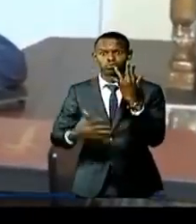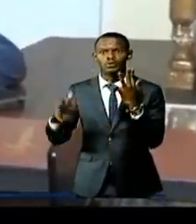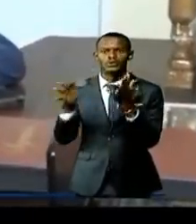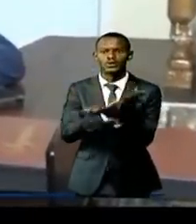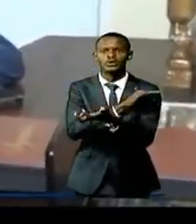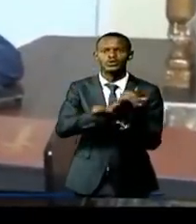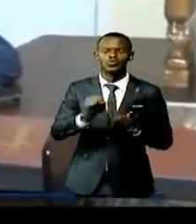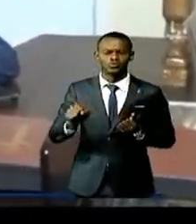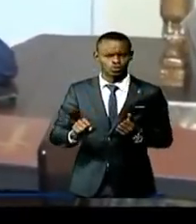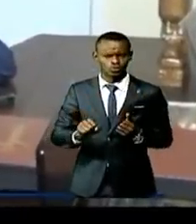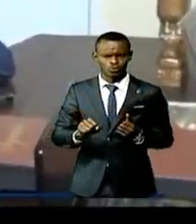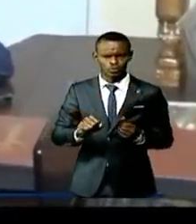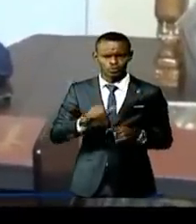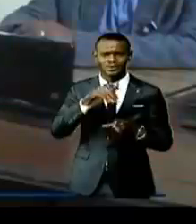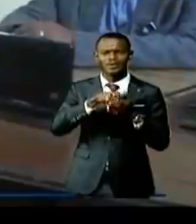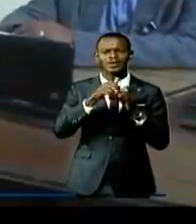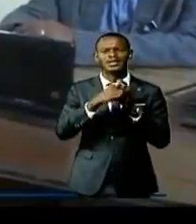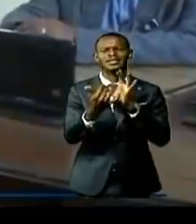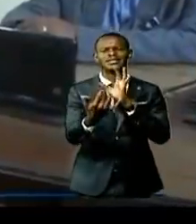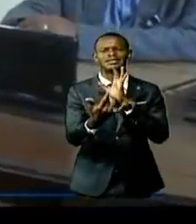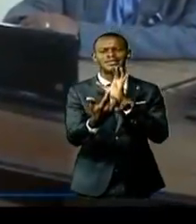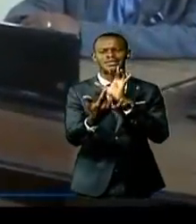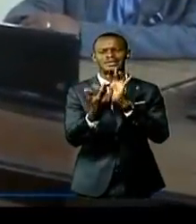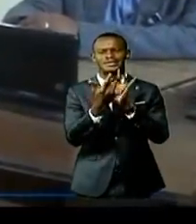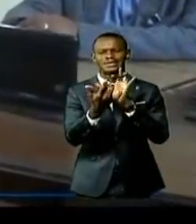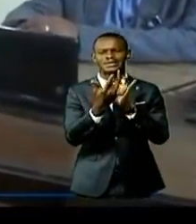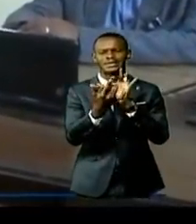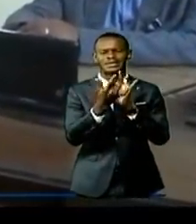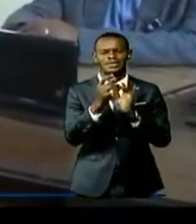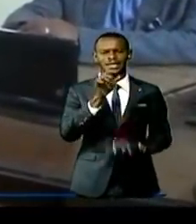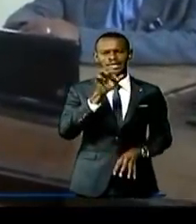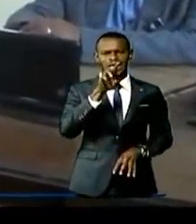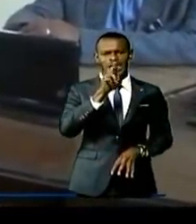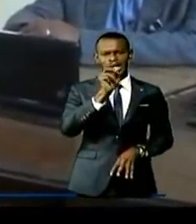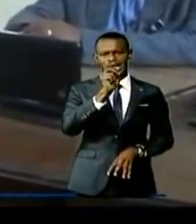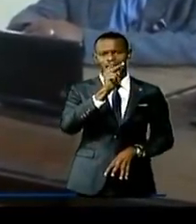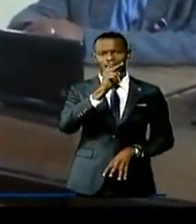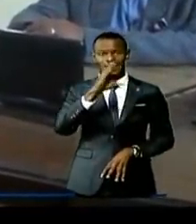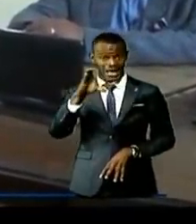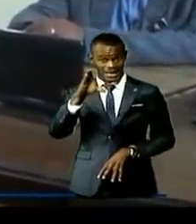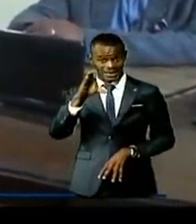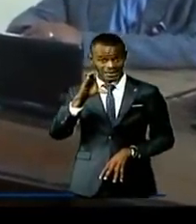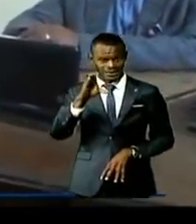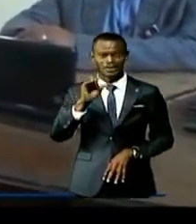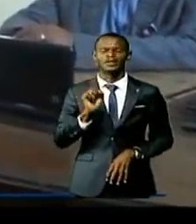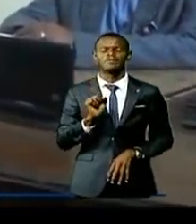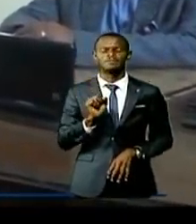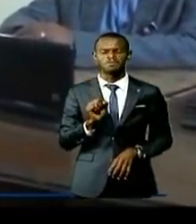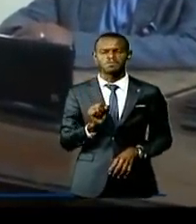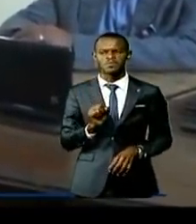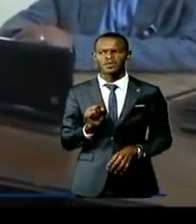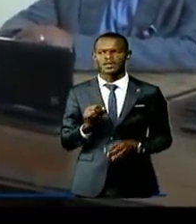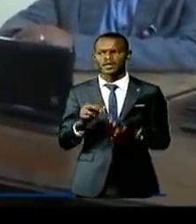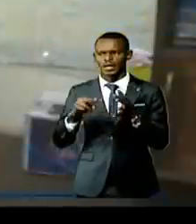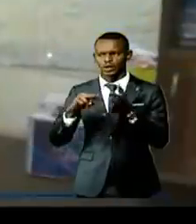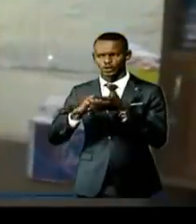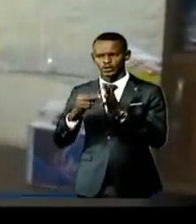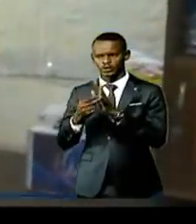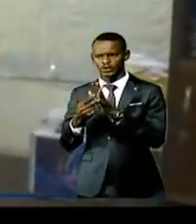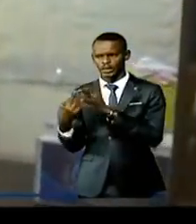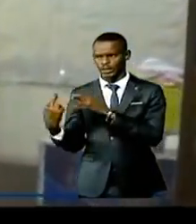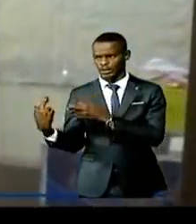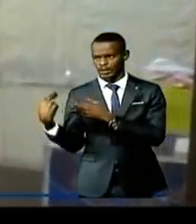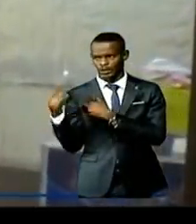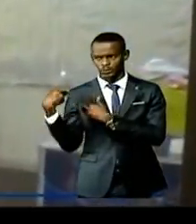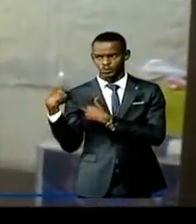fonctionne ce média public, l'incendie survenu en septembre dernier. Le coordonnateur de cette fondation, M. Alain